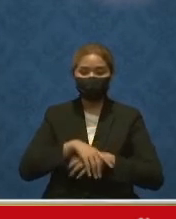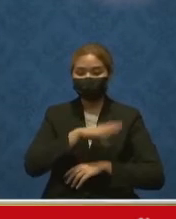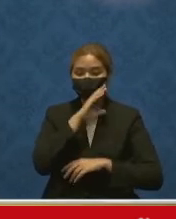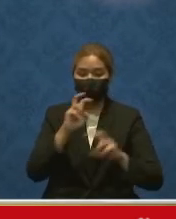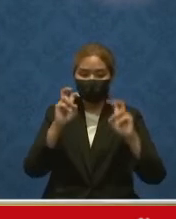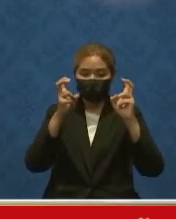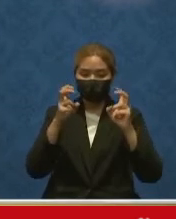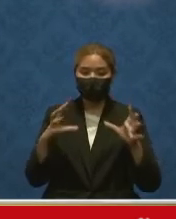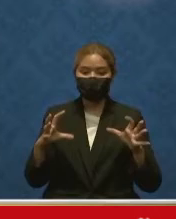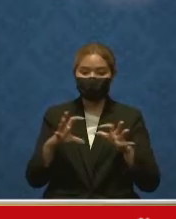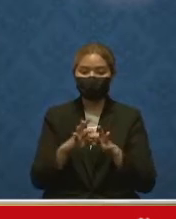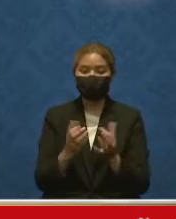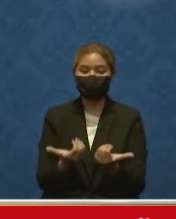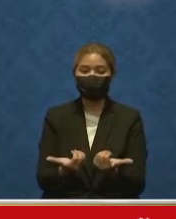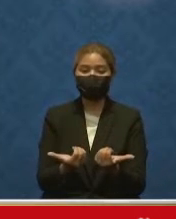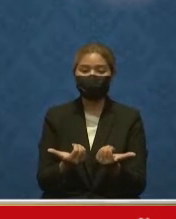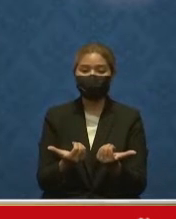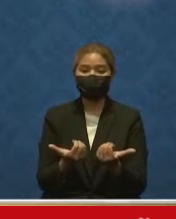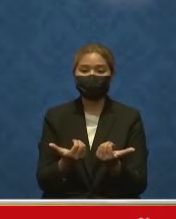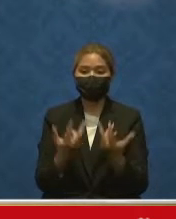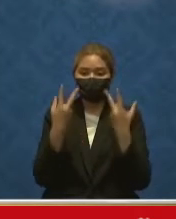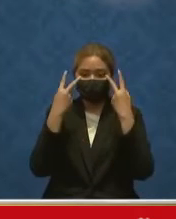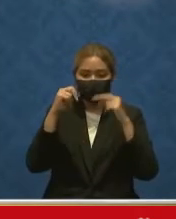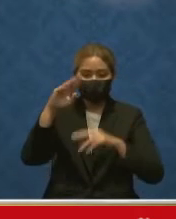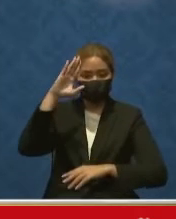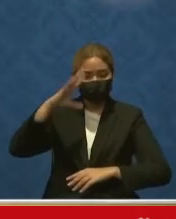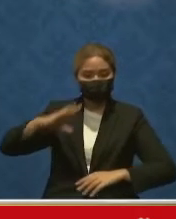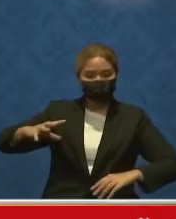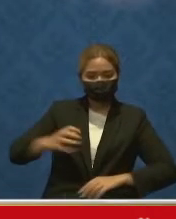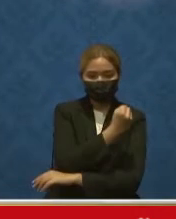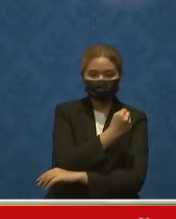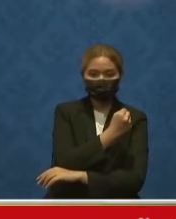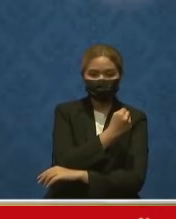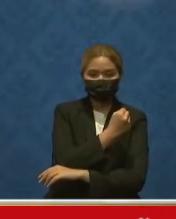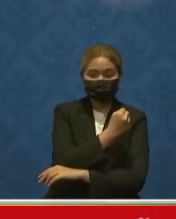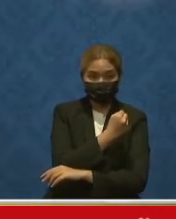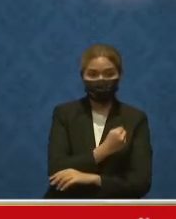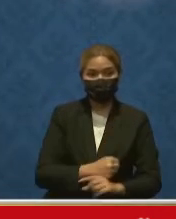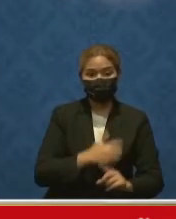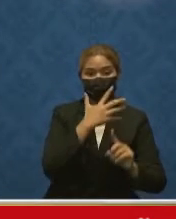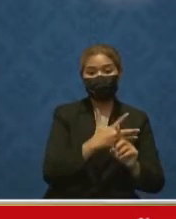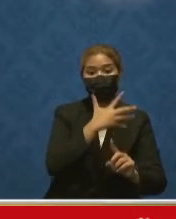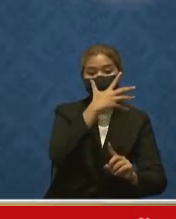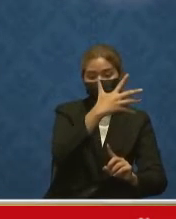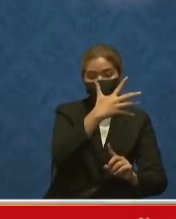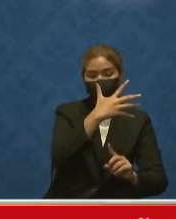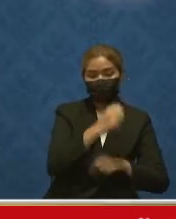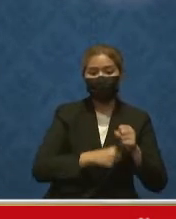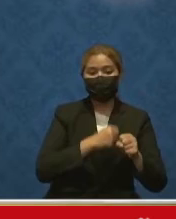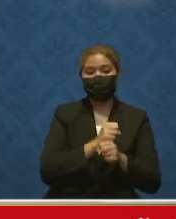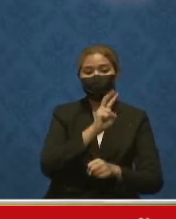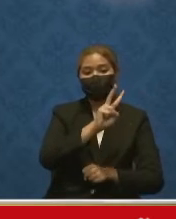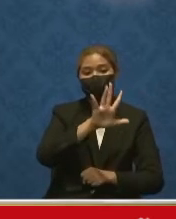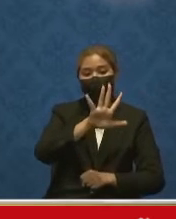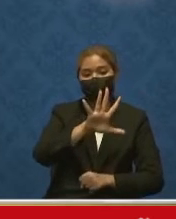นายกเจอว่าอย่างไรตอนยึดอำนาจ 4พฤษภาคม 57ข้าวยังเหลือในโกดัง